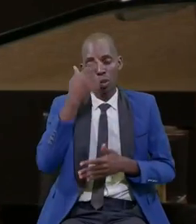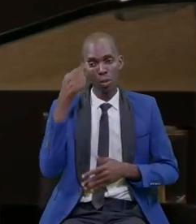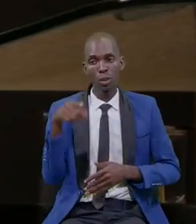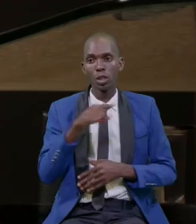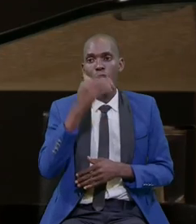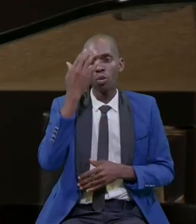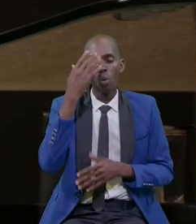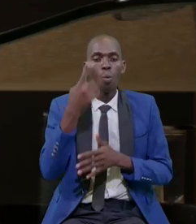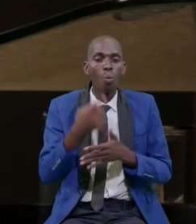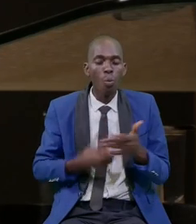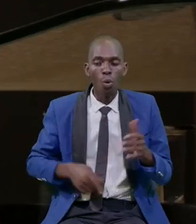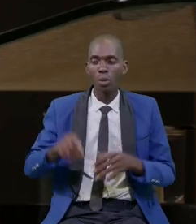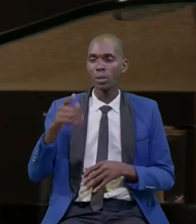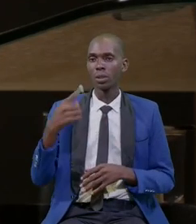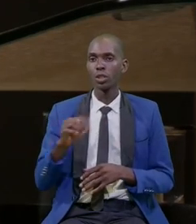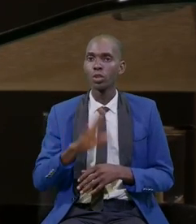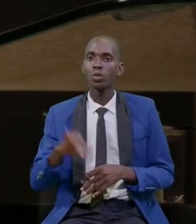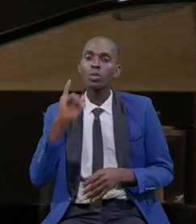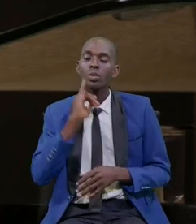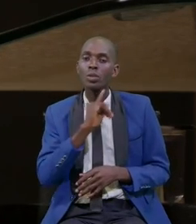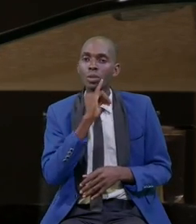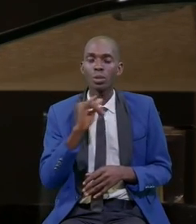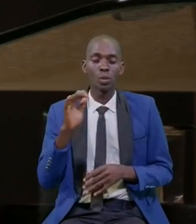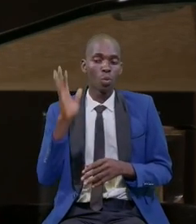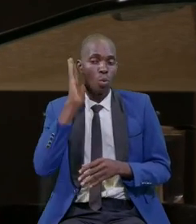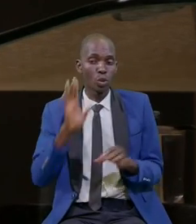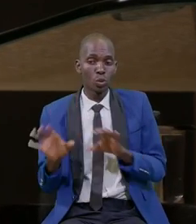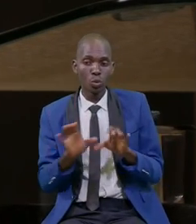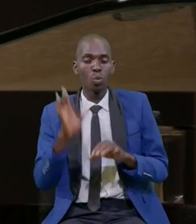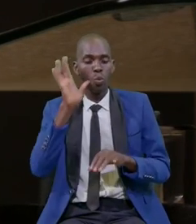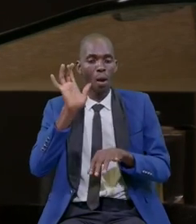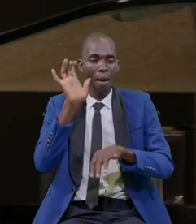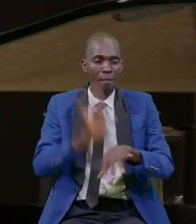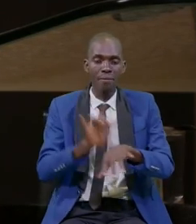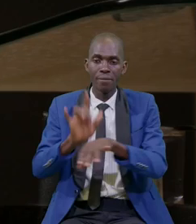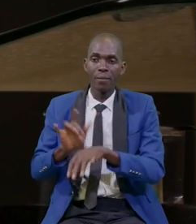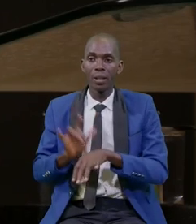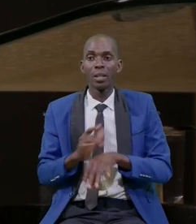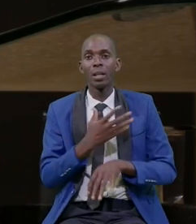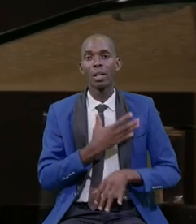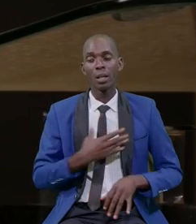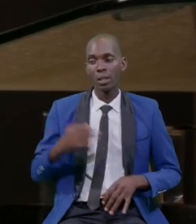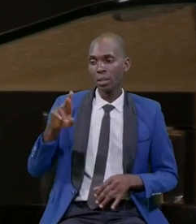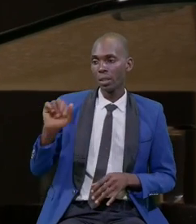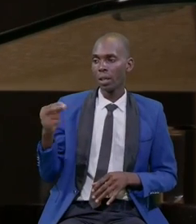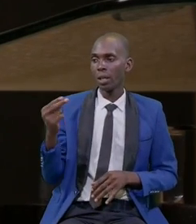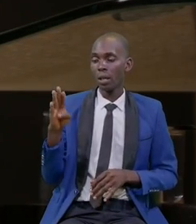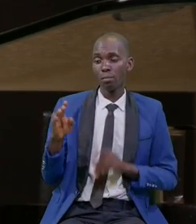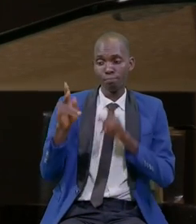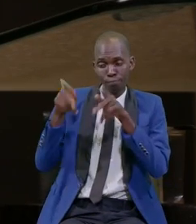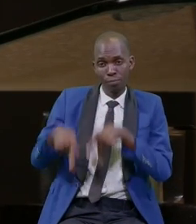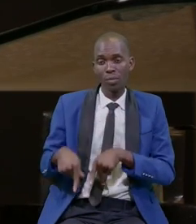ce qu'ils feraient les affecterait. Et Rahab en particulier